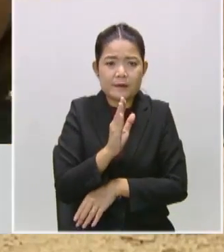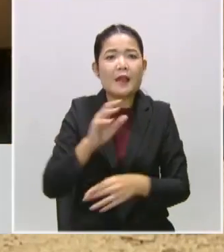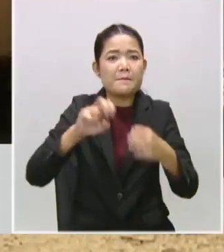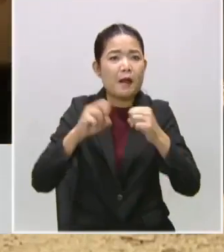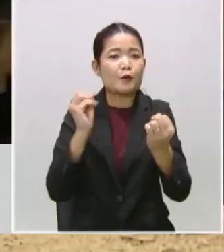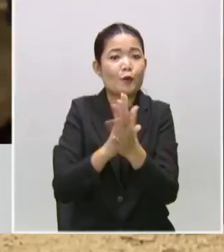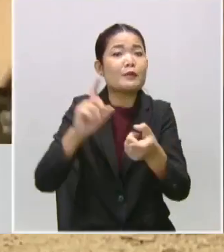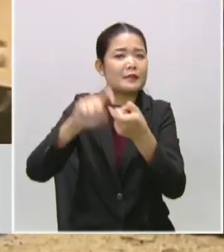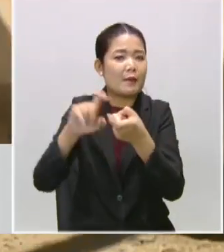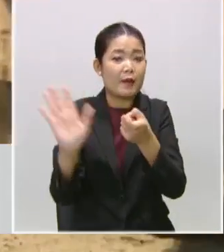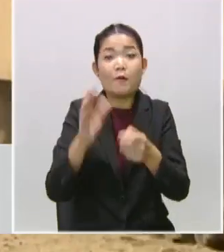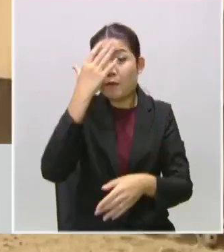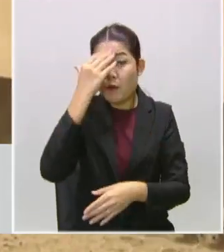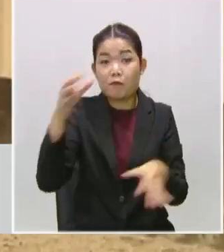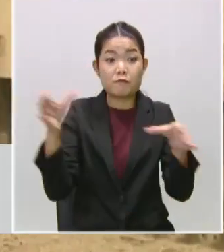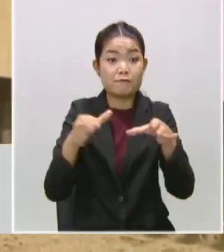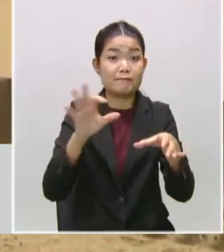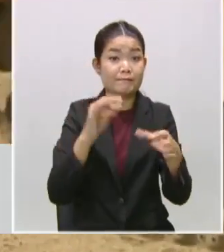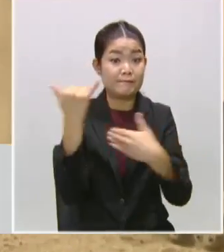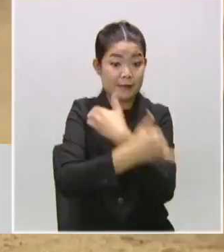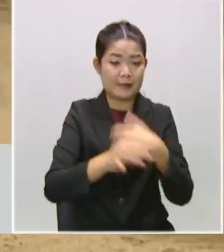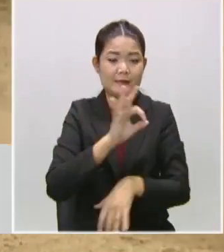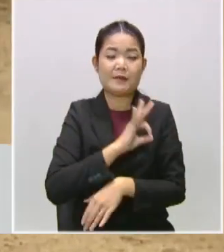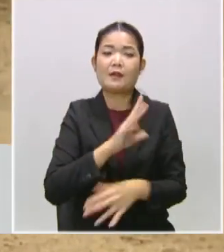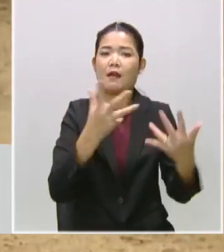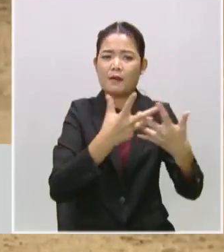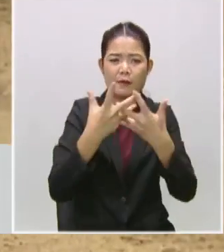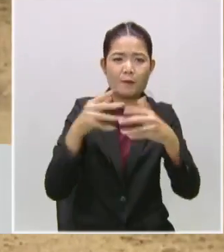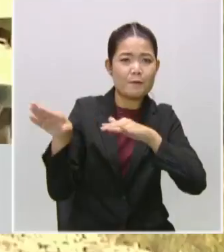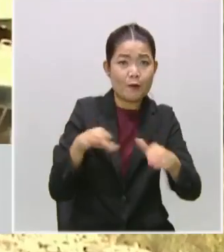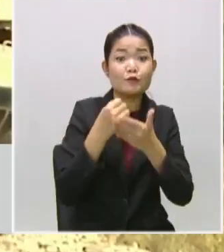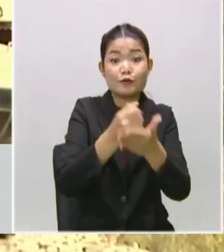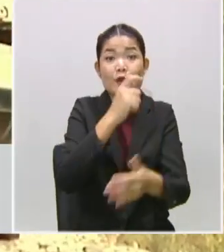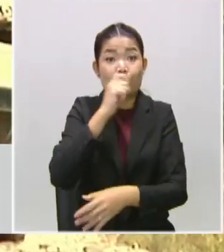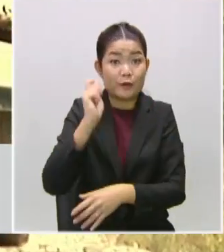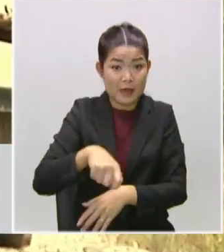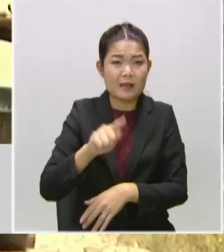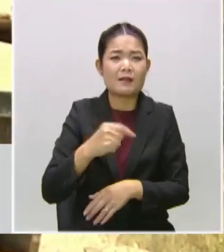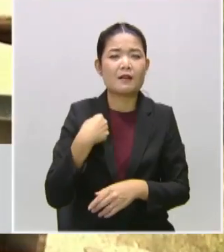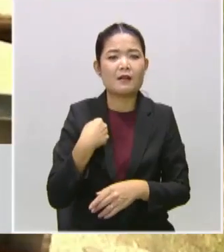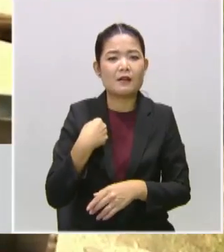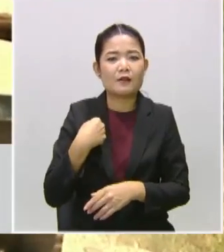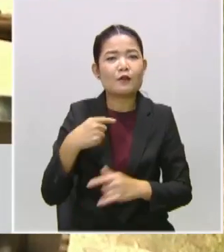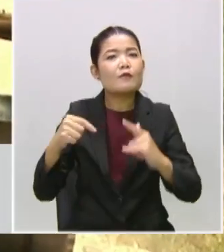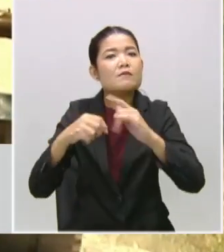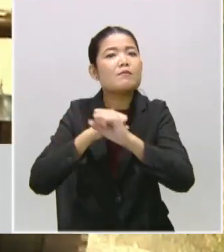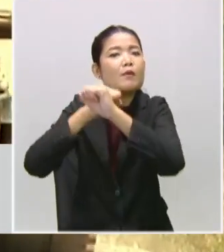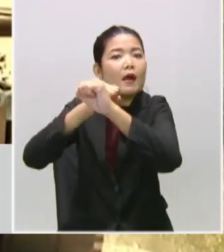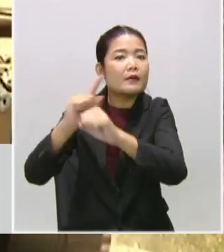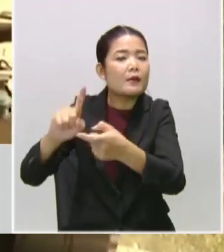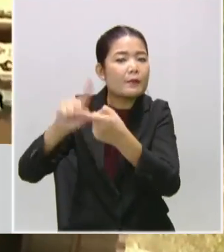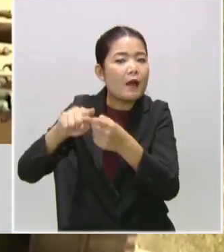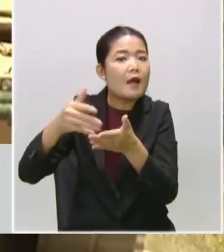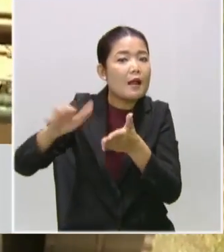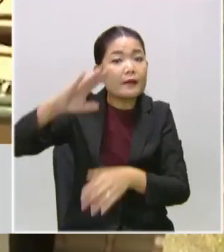เซียเนื่องจากกลุ่มพันธมิตรตะวันตกนำโดยสหรัฐกำลังเตรียมให้การช่วยเหลือยูเครนเปิดปฏิบัติการโจมตีโต้กลับเพื่อขับ